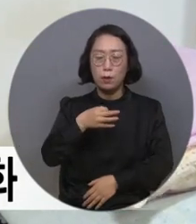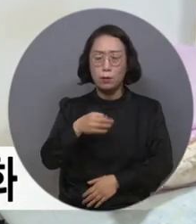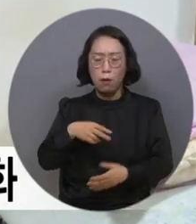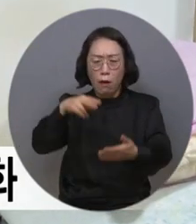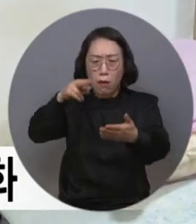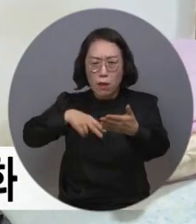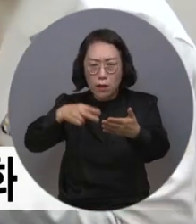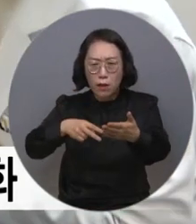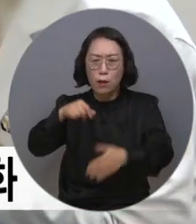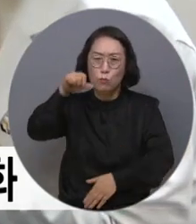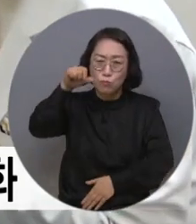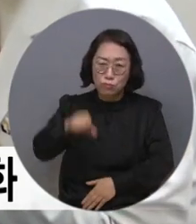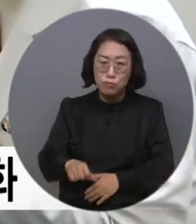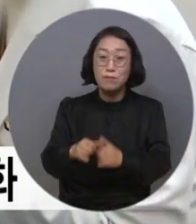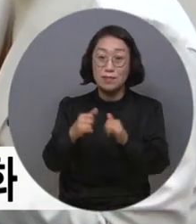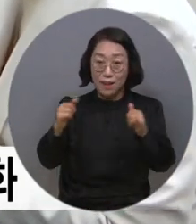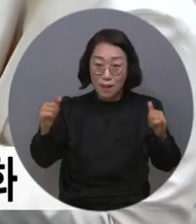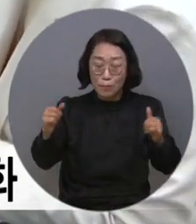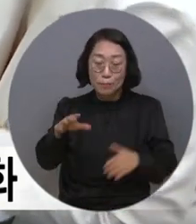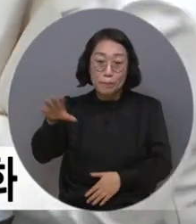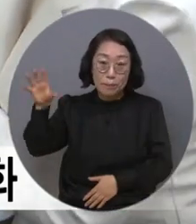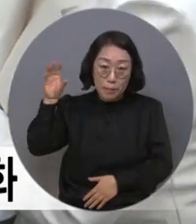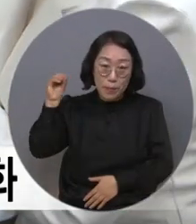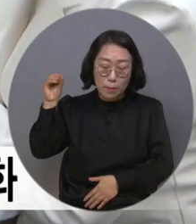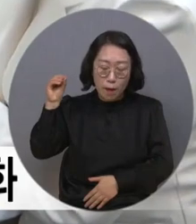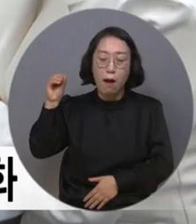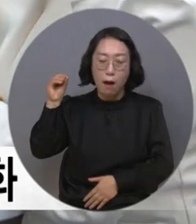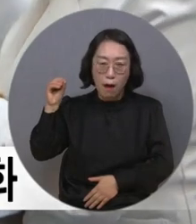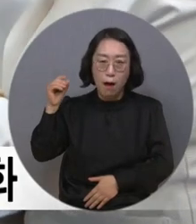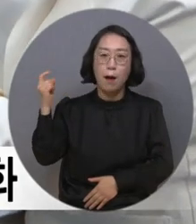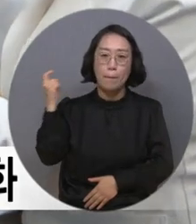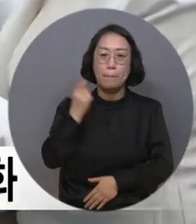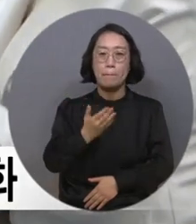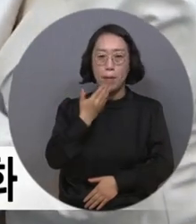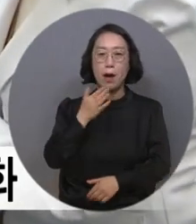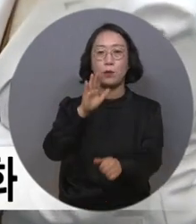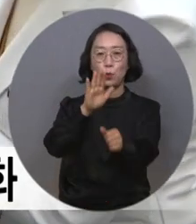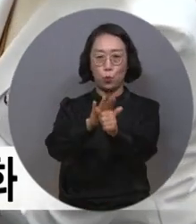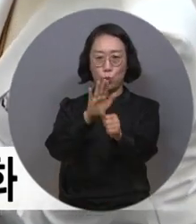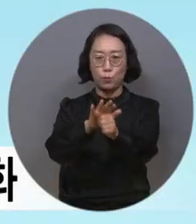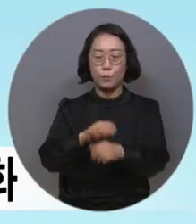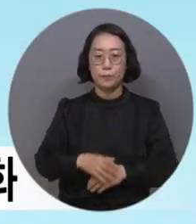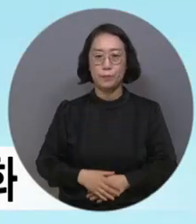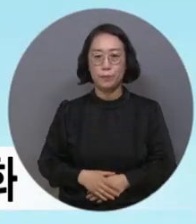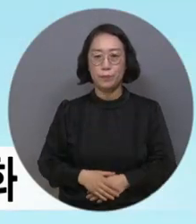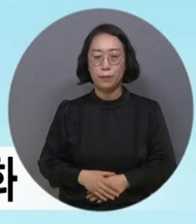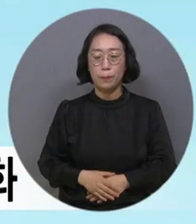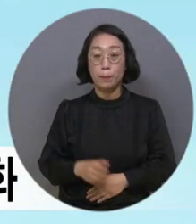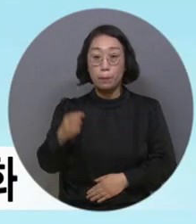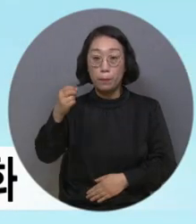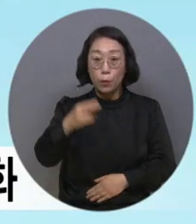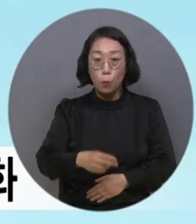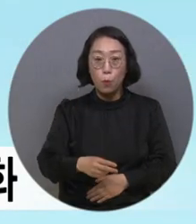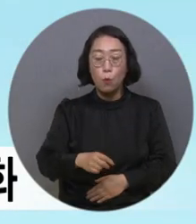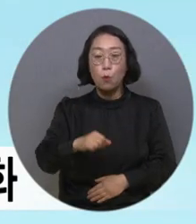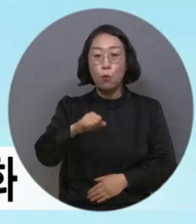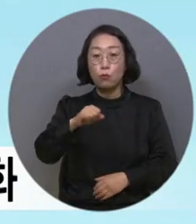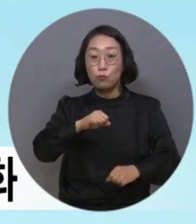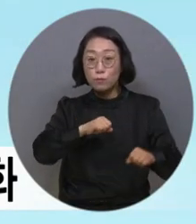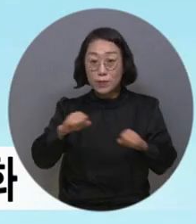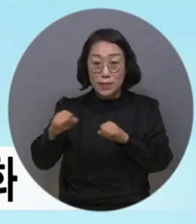어려움이 있는 사용자도 식품안전 뉴스 정보를 듣고 활용할 수 있도록 지원하는 서비스입니다 또한 움직이는